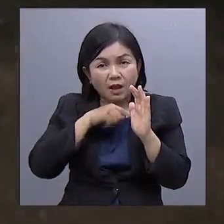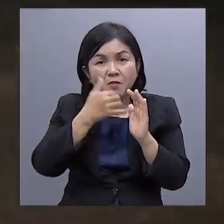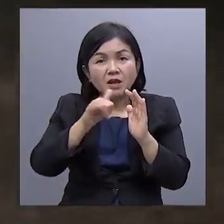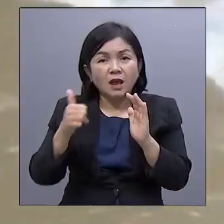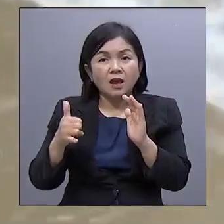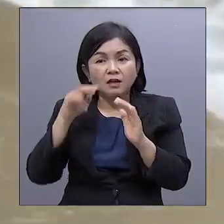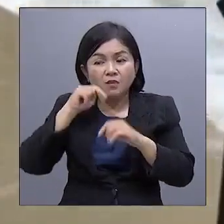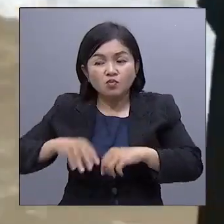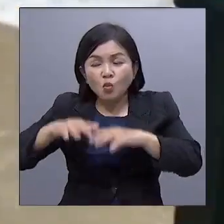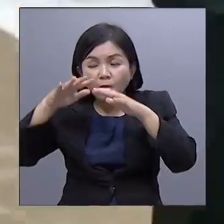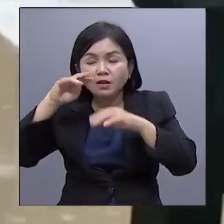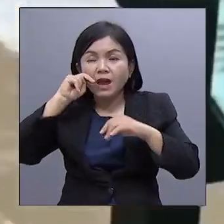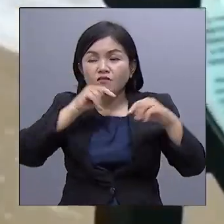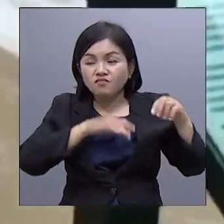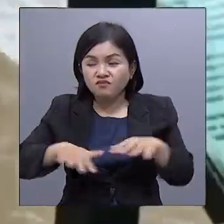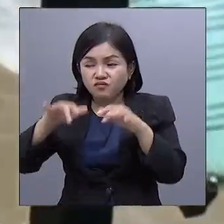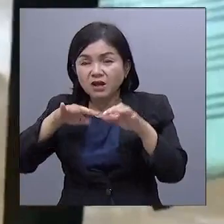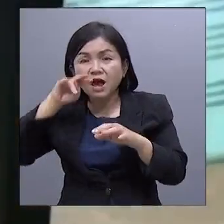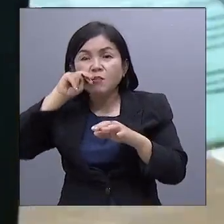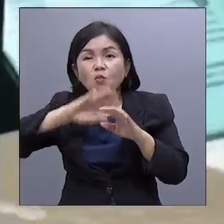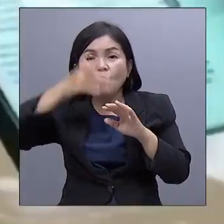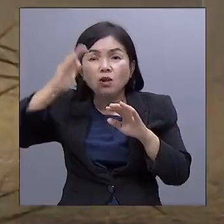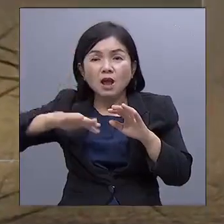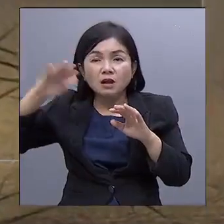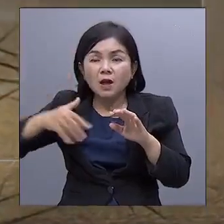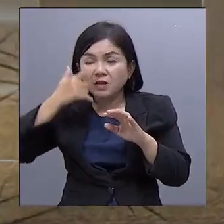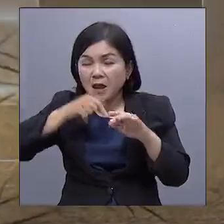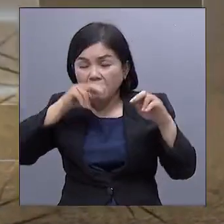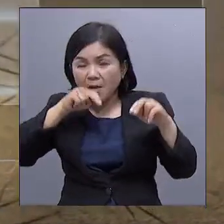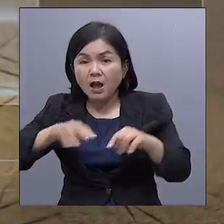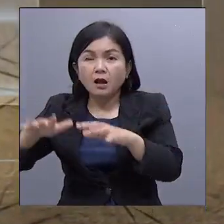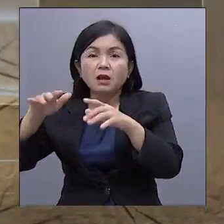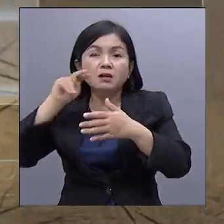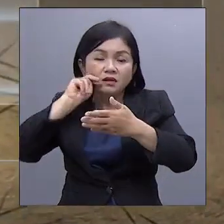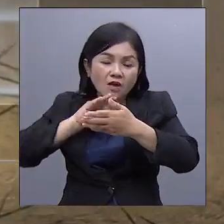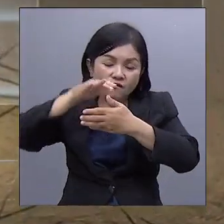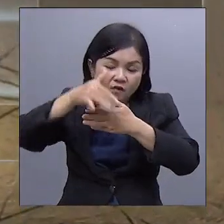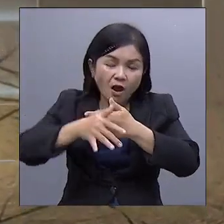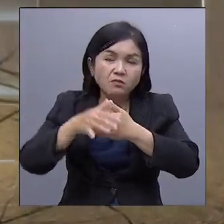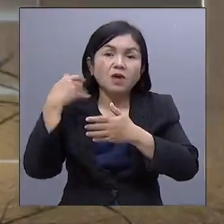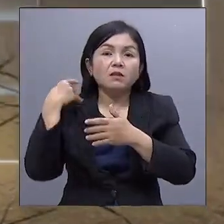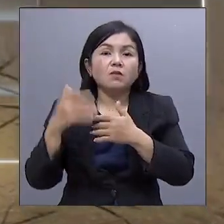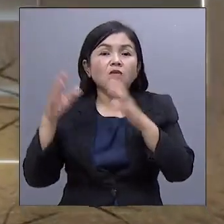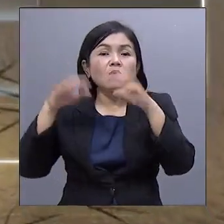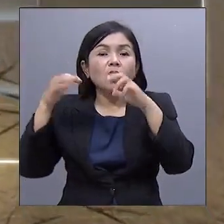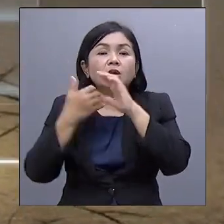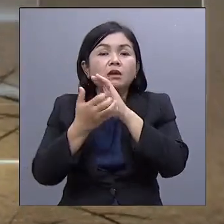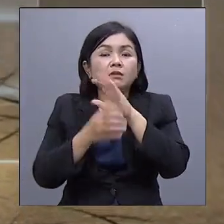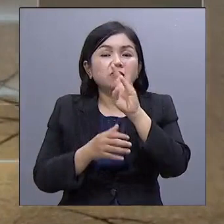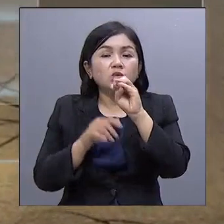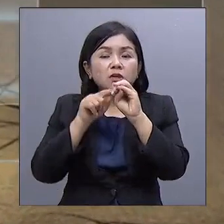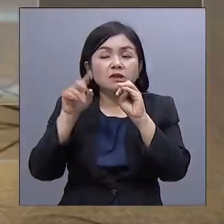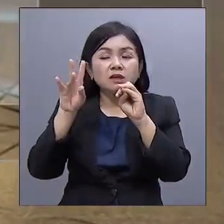ภาวะน้ำท่วมฉับพลันน้ำป่าไหลหลากขึ้นได้รวมทั้งน้ำล้นตลิ่งภาคตะวันออกเฉียงเหนือมีฝนฟ้าคะนอง 60-70% ของพื้น